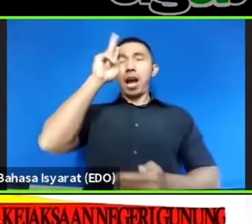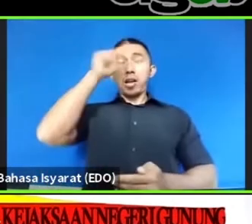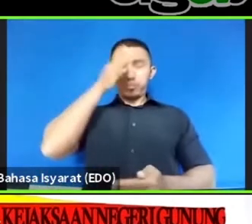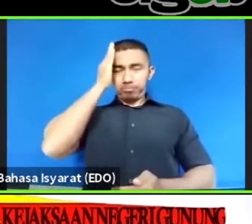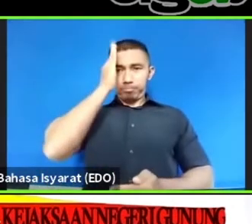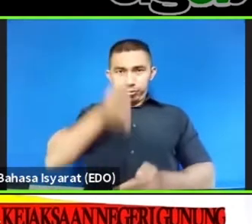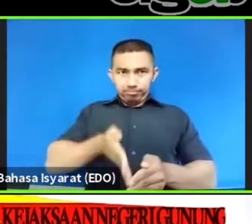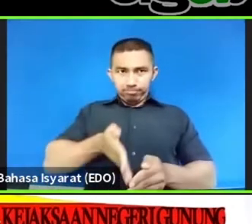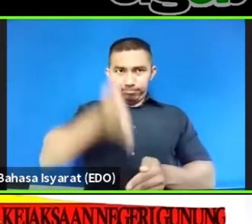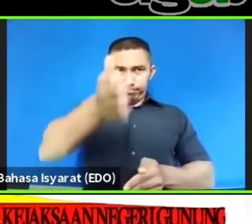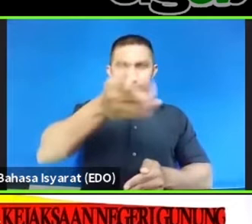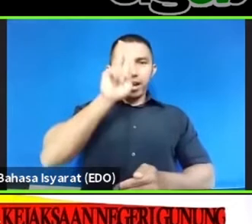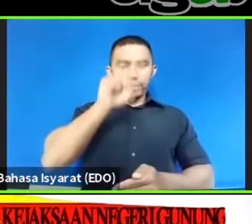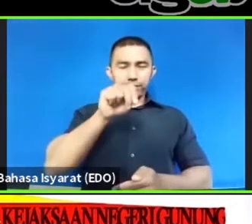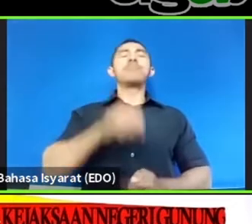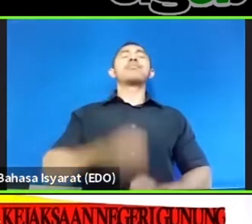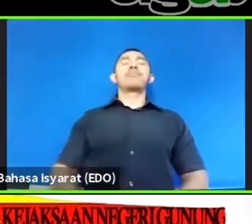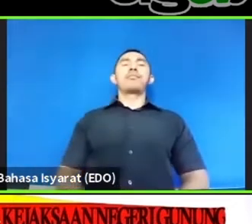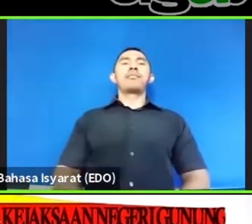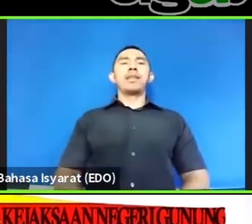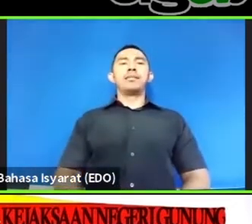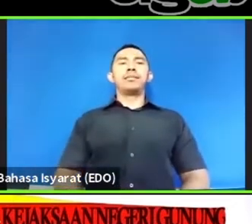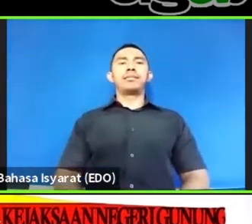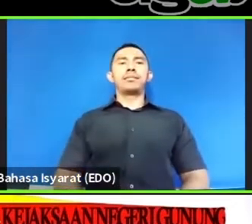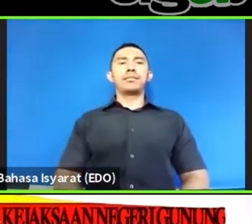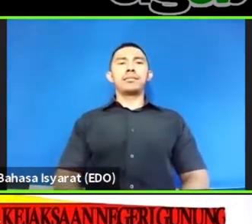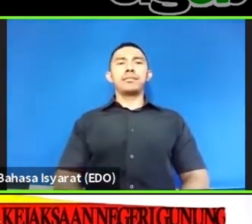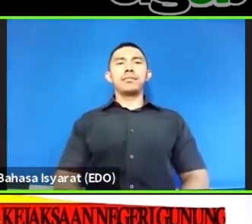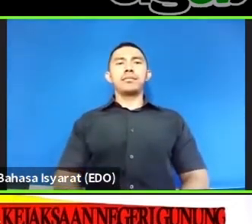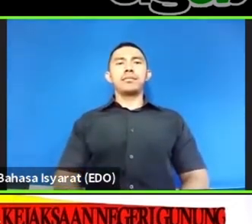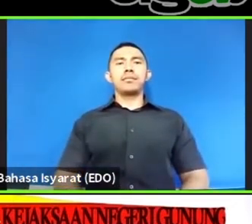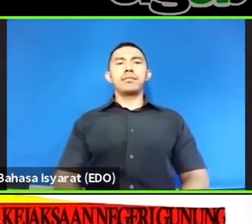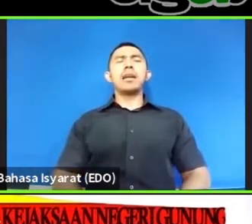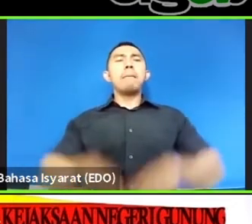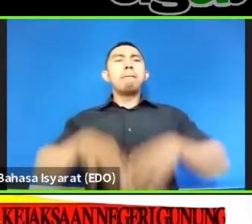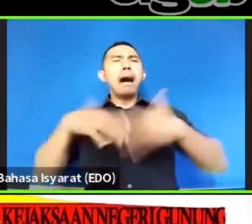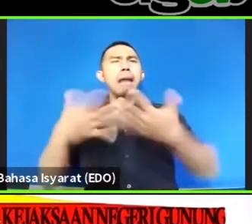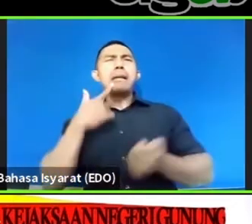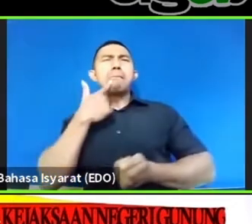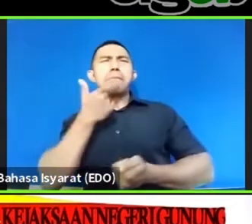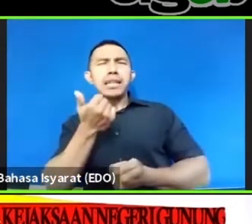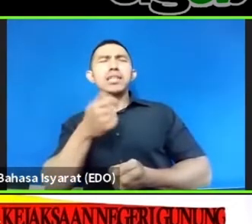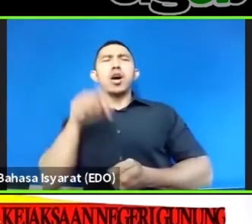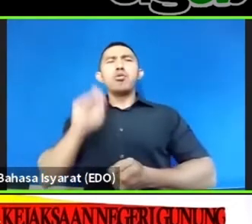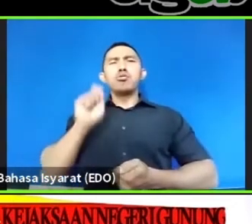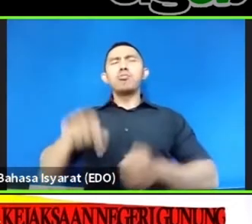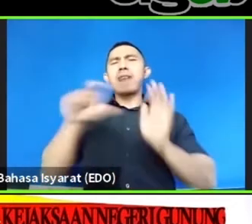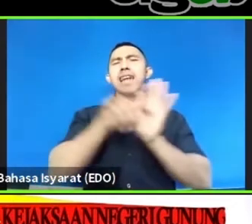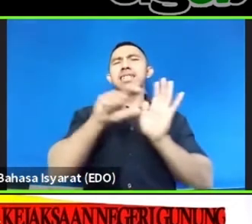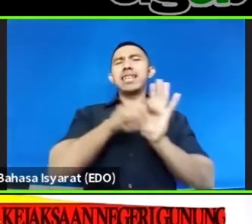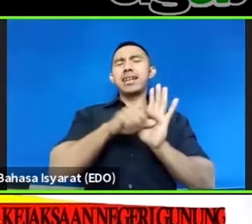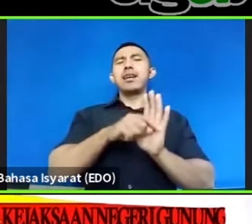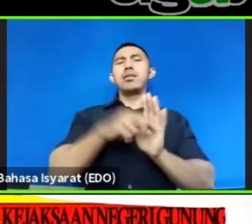pengacaranya gitu nah eh bagaimana pentingnya hukum acara itu bagi